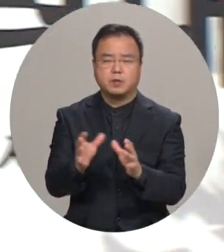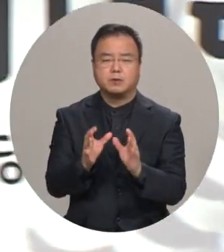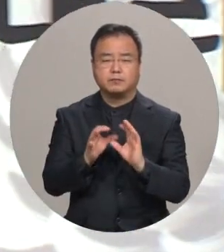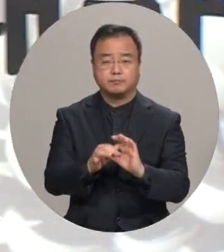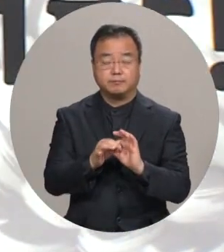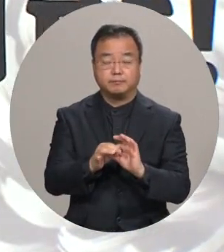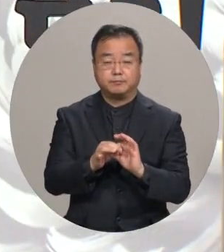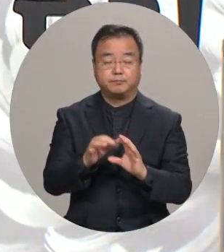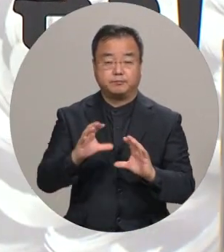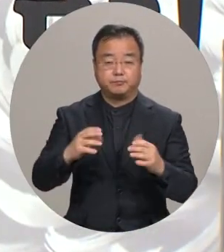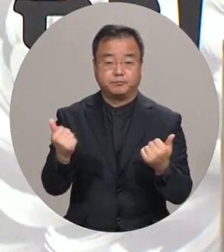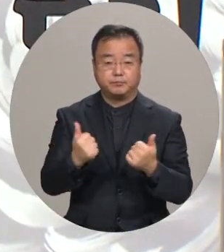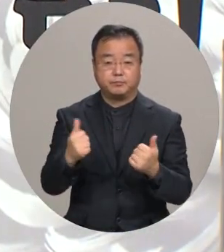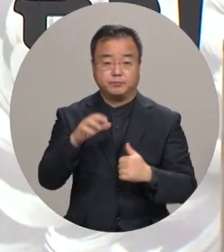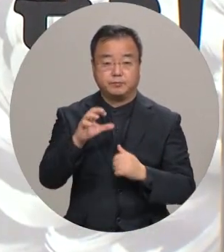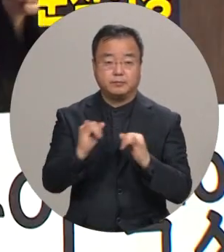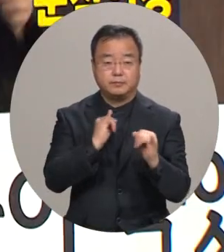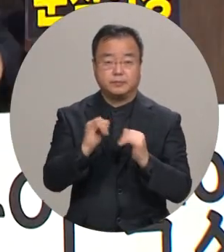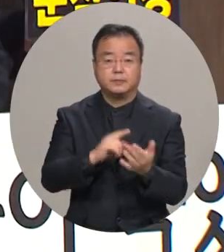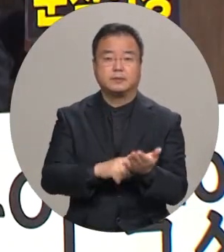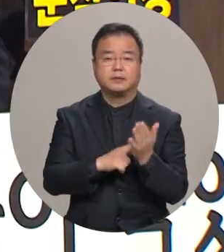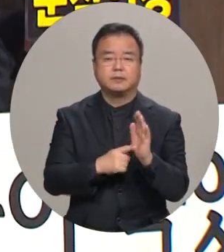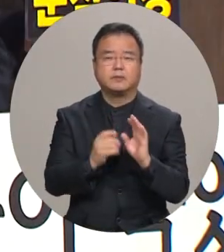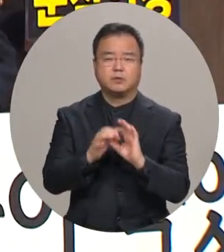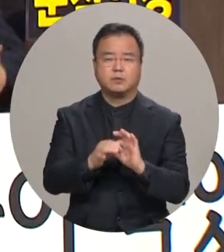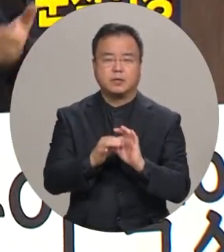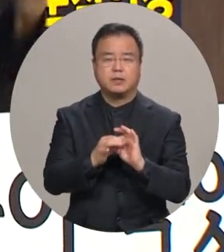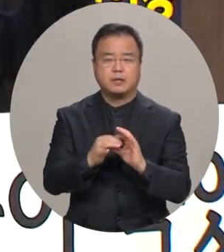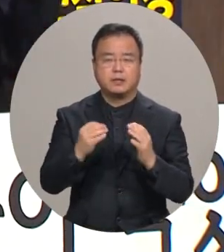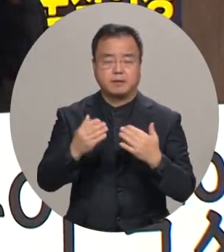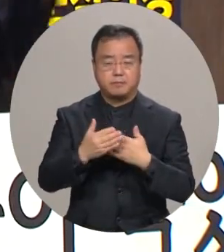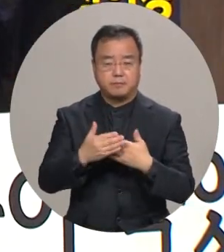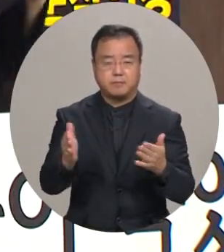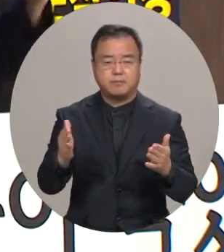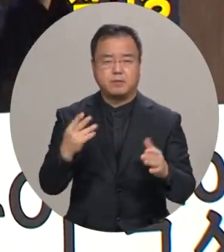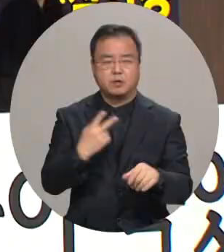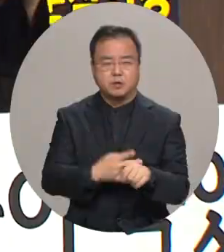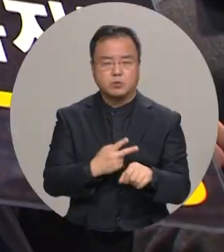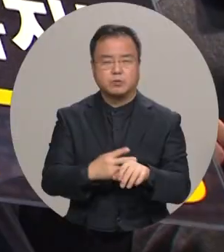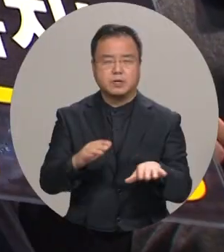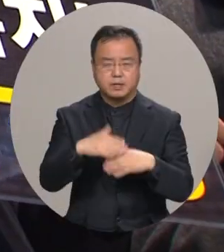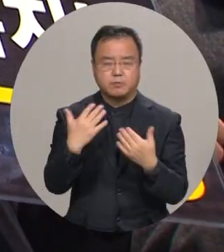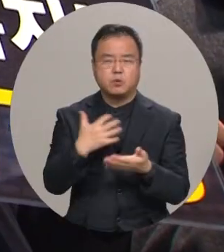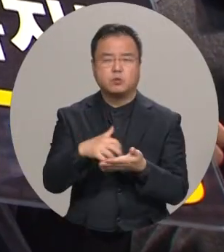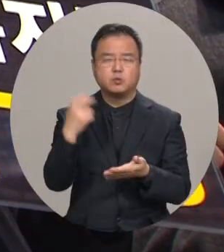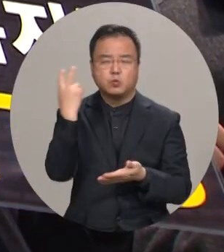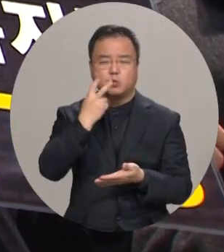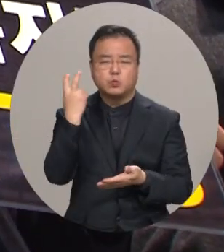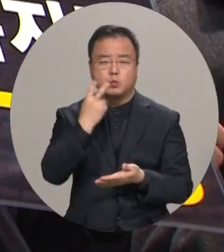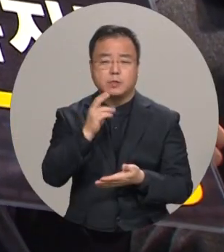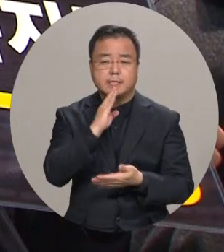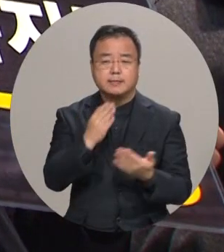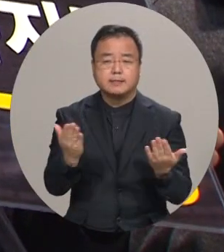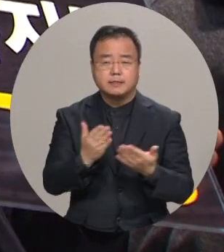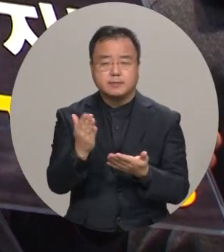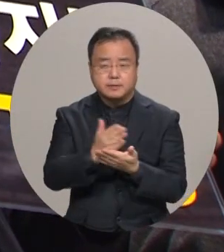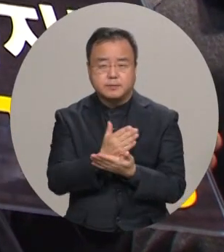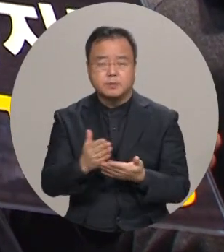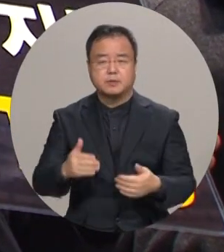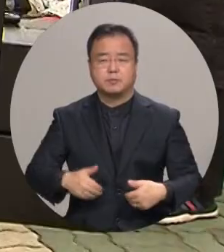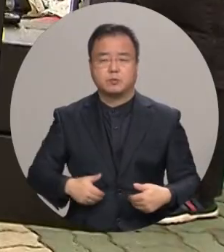단체들은 국회에서 기자회견을 열고 해당 학급 학부모 전수조사 등 진상규명을 다시 한번